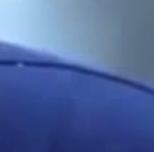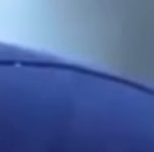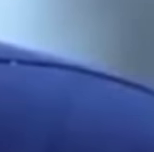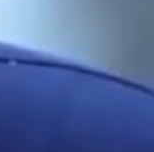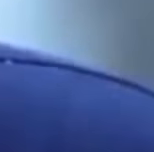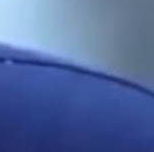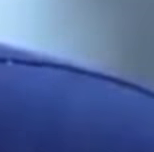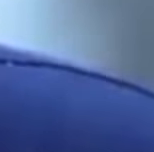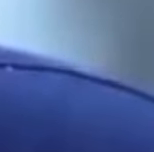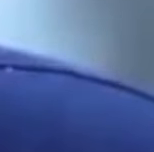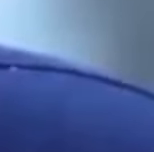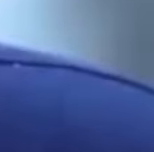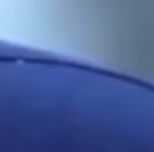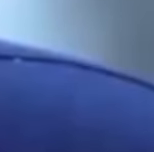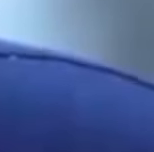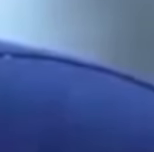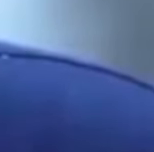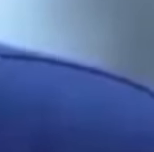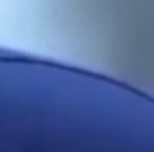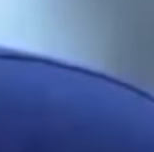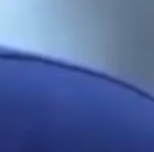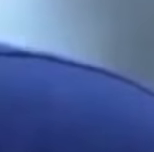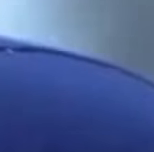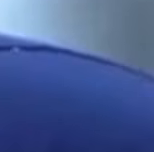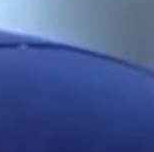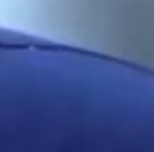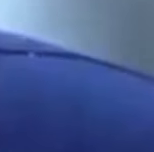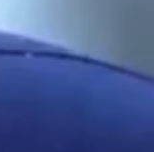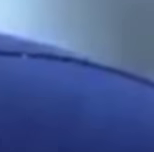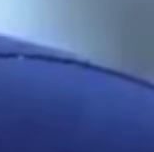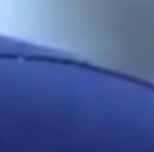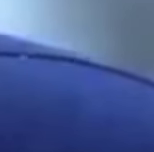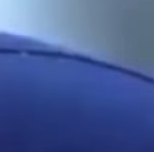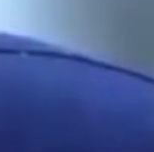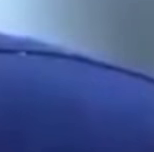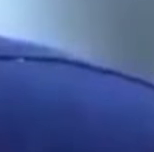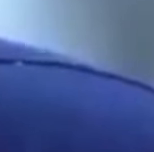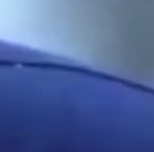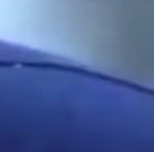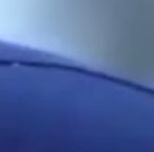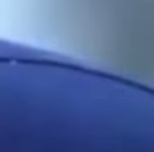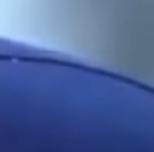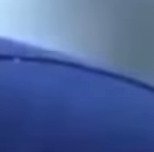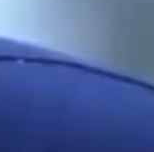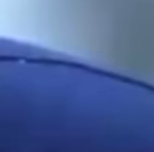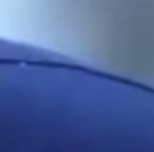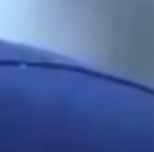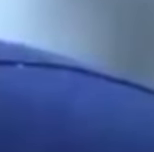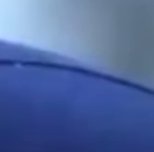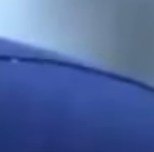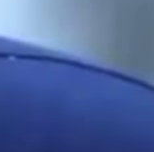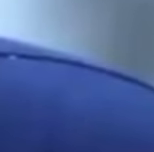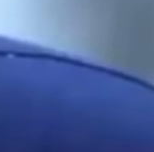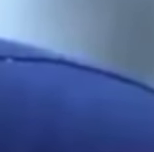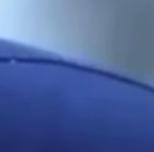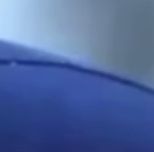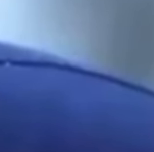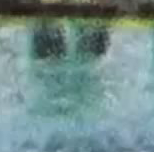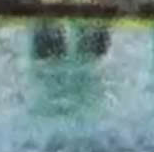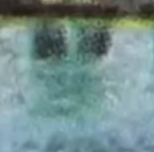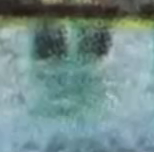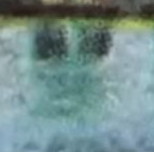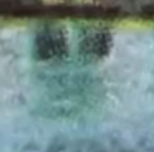hinihingi ng mga botante. Alam niya, no, kung ano ang hinain ng mga mamamayan noong panahong